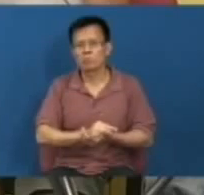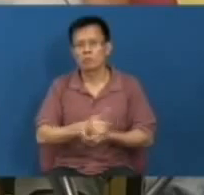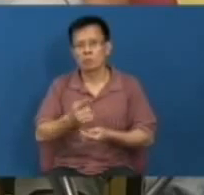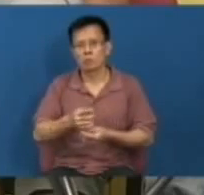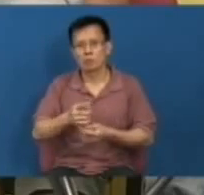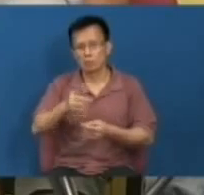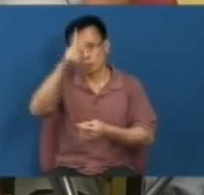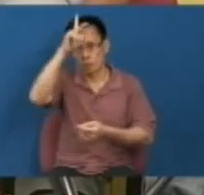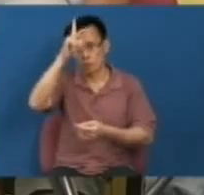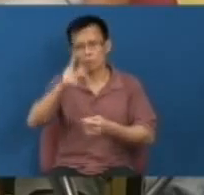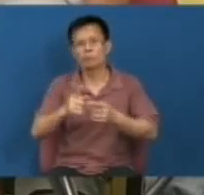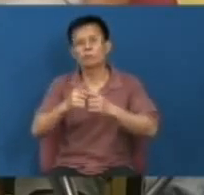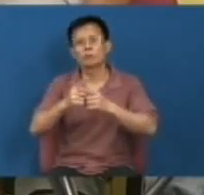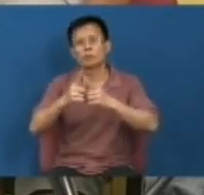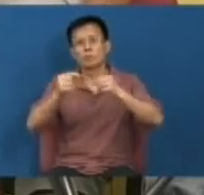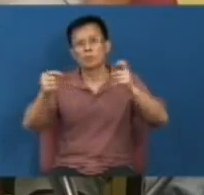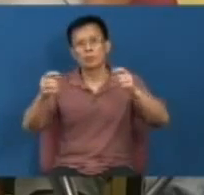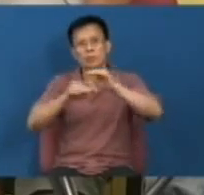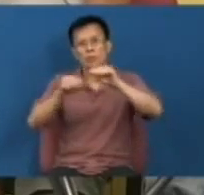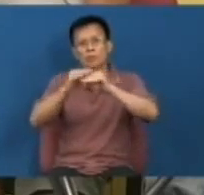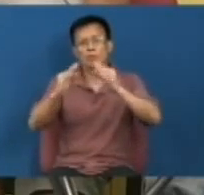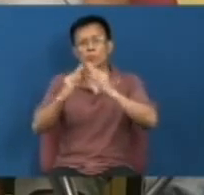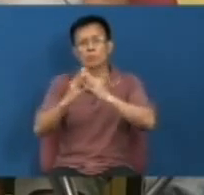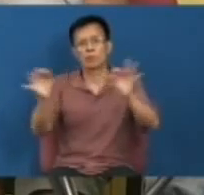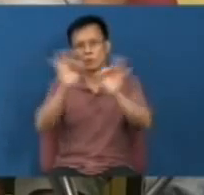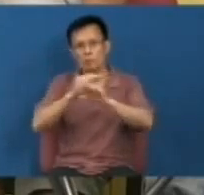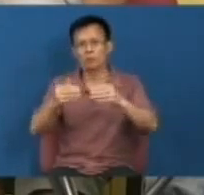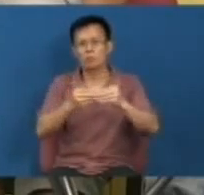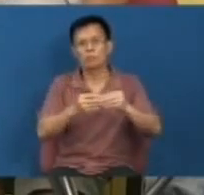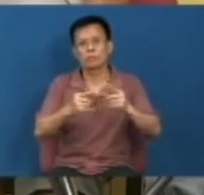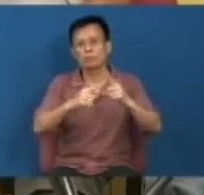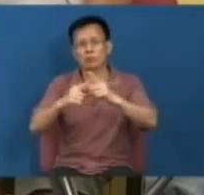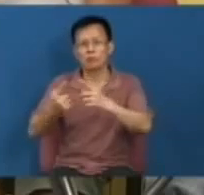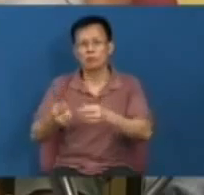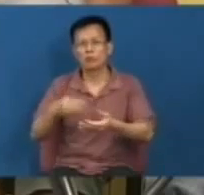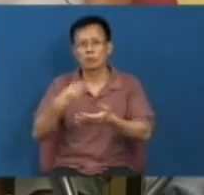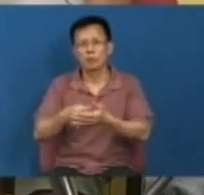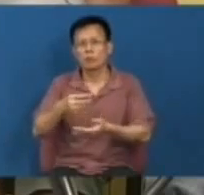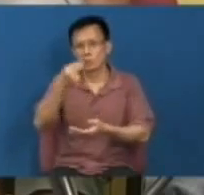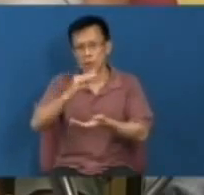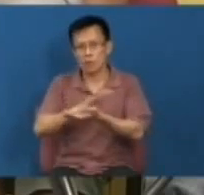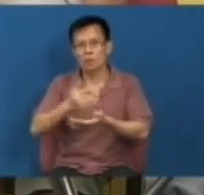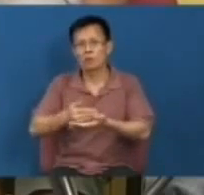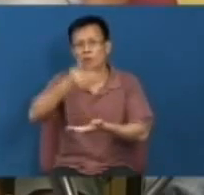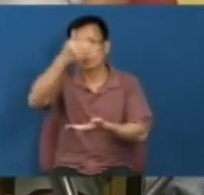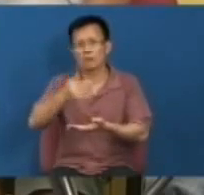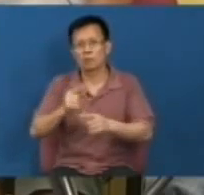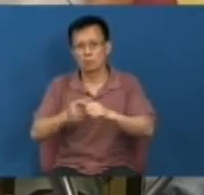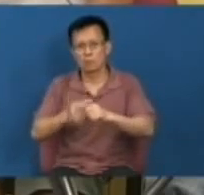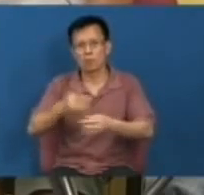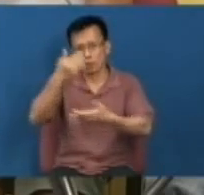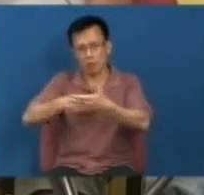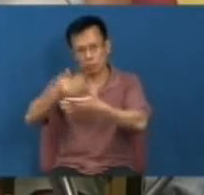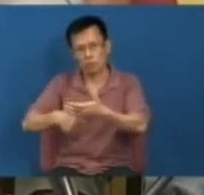局就係誤導咗所有嘅市民，就話賠償俾我哋七年嘅樓，實際上佢係扣咗我哋嘅